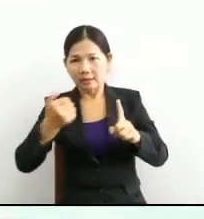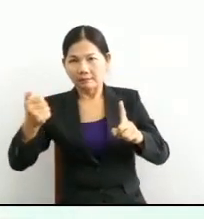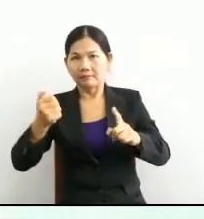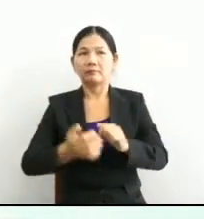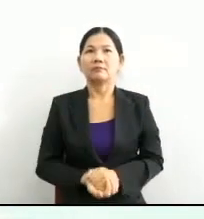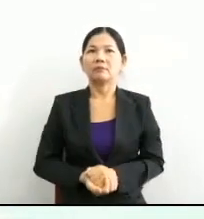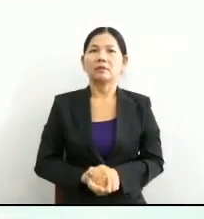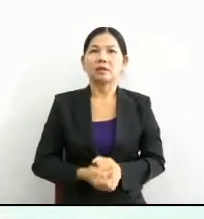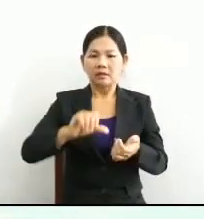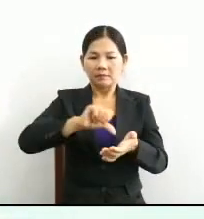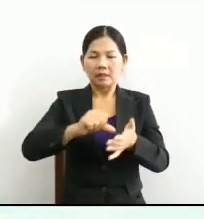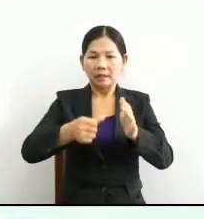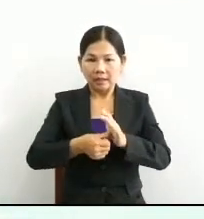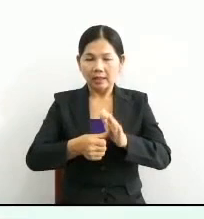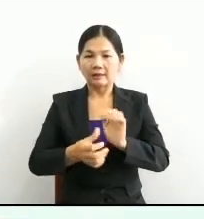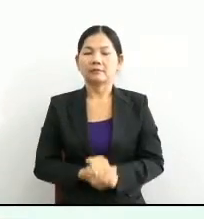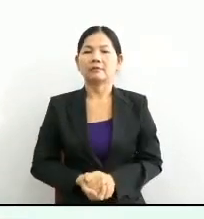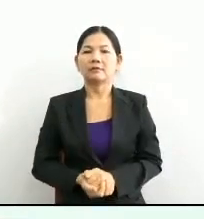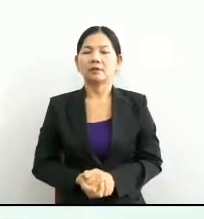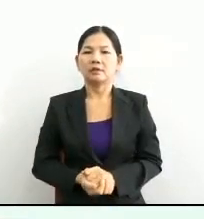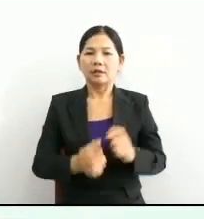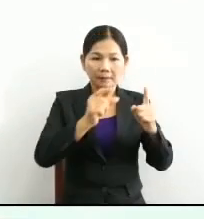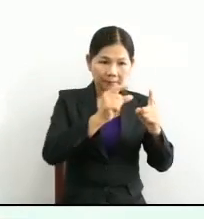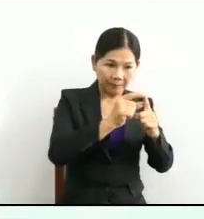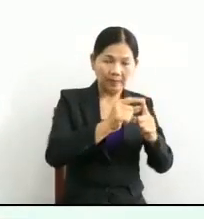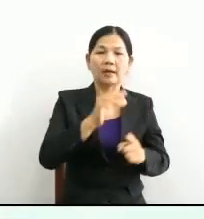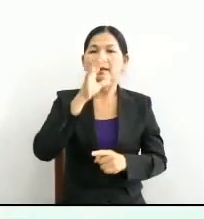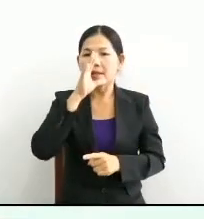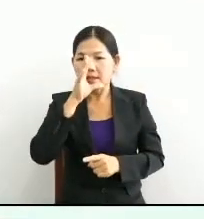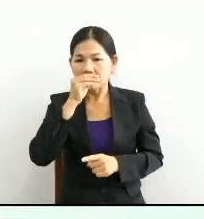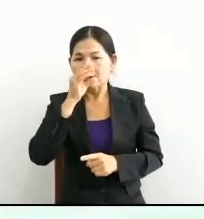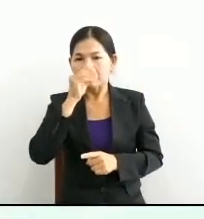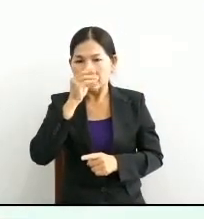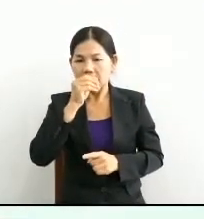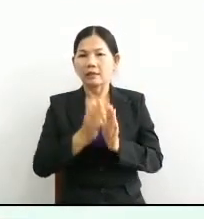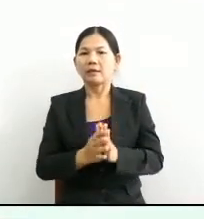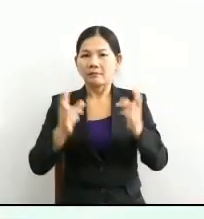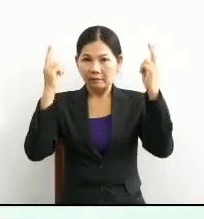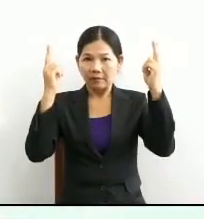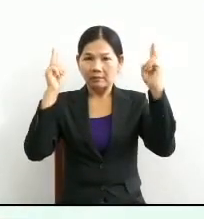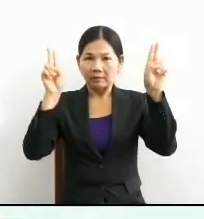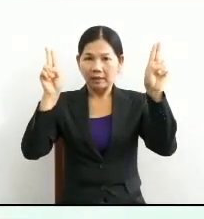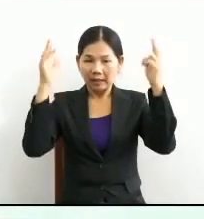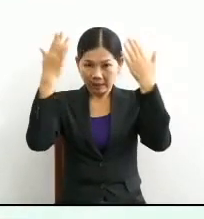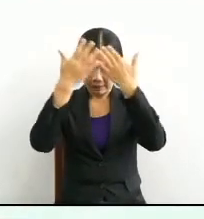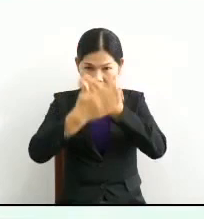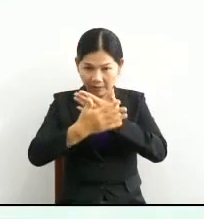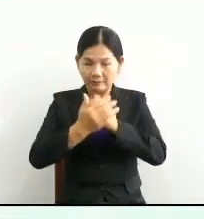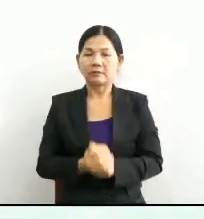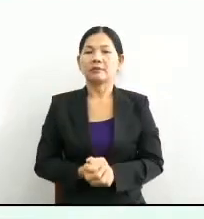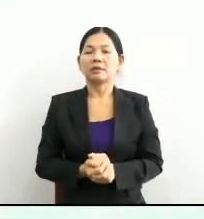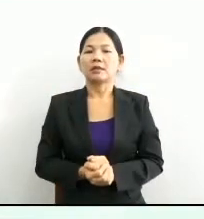niệm miến bị thà biết rư sầm đầy đài miến át cộng bằng